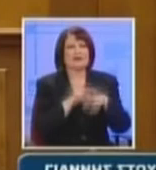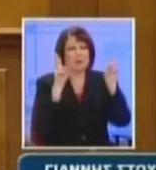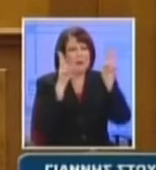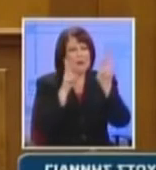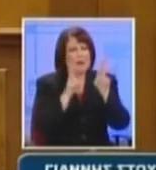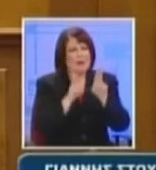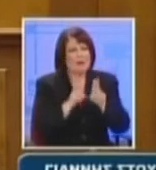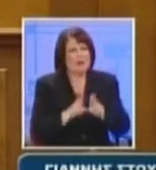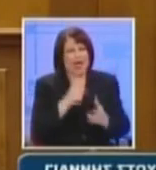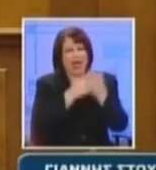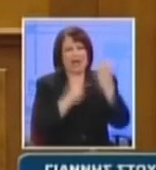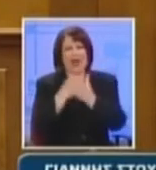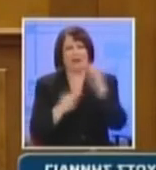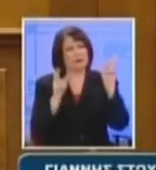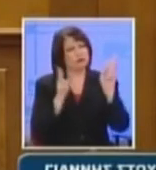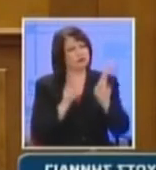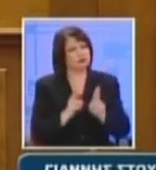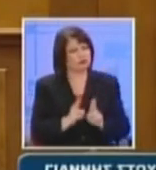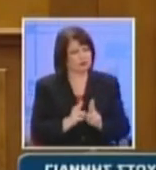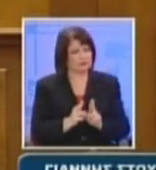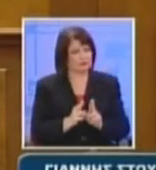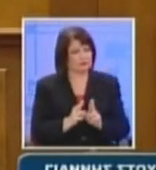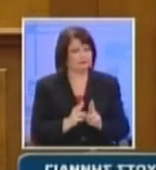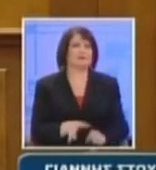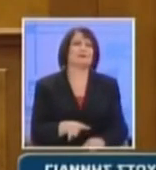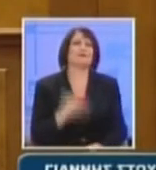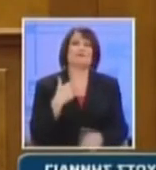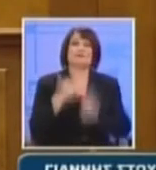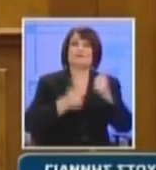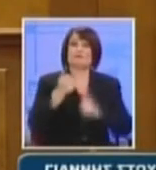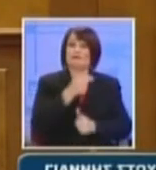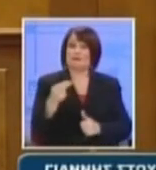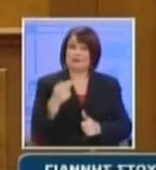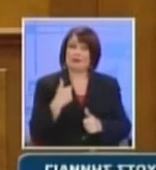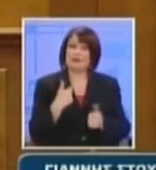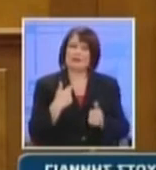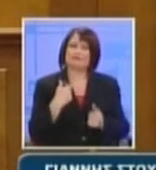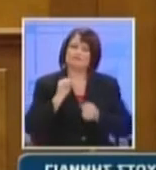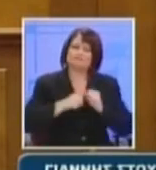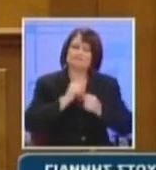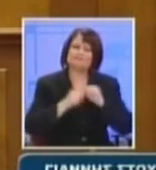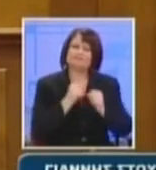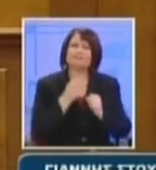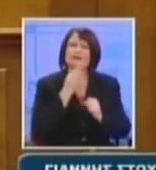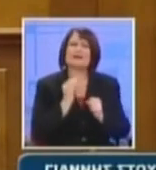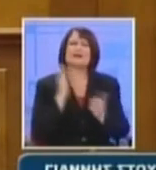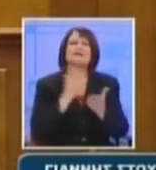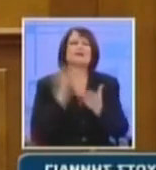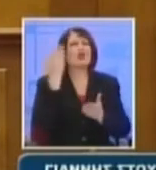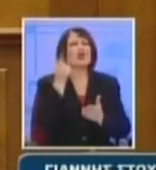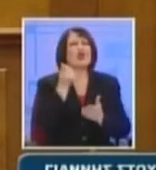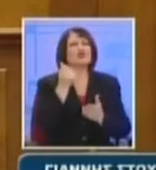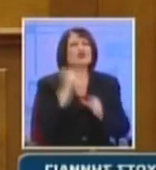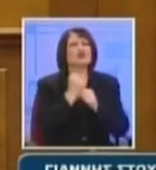εξαλειφθεί. Επίσης, σε επίπεδο ανταγωνιστικότητας έχουμε καλύψει σε όρους σχετικού κόστους εργασίας ανά